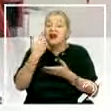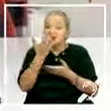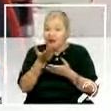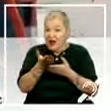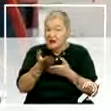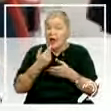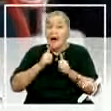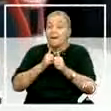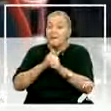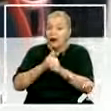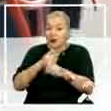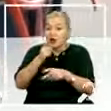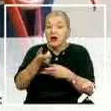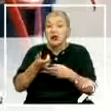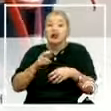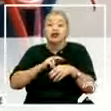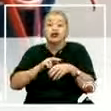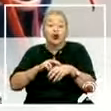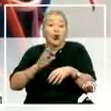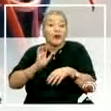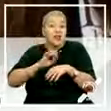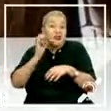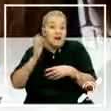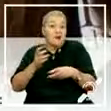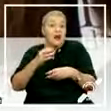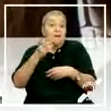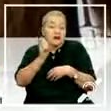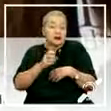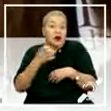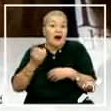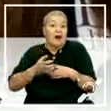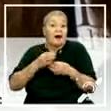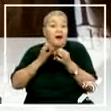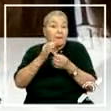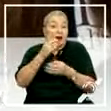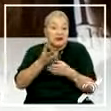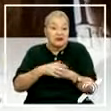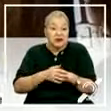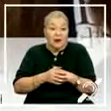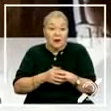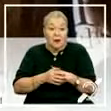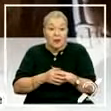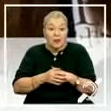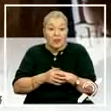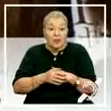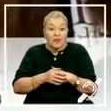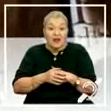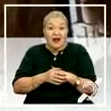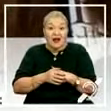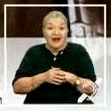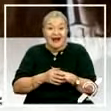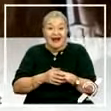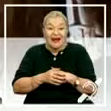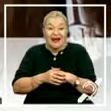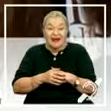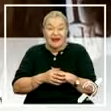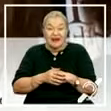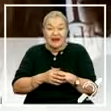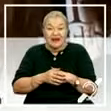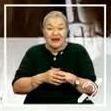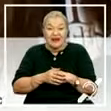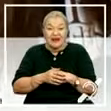sunt însoțite și de starea de spirit a jurnaliștilor. Un ou decorat. Un ou decorat.